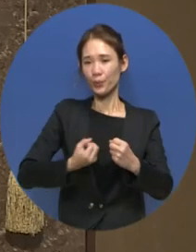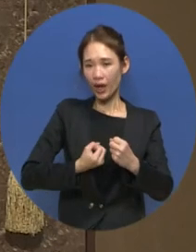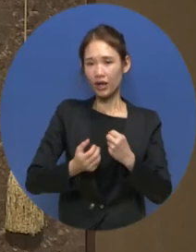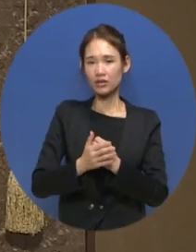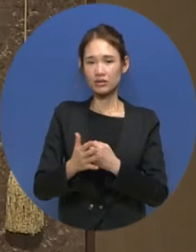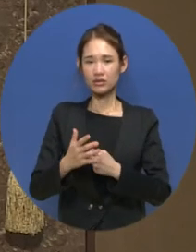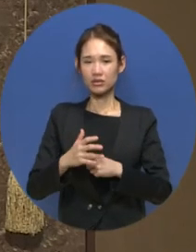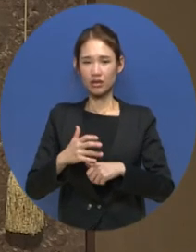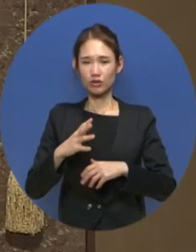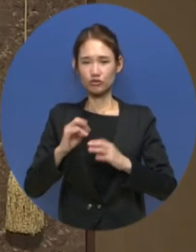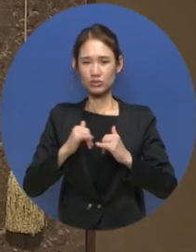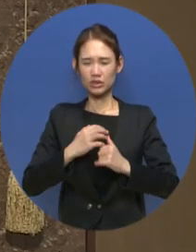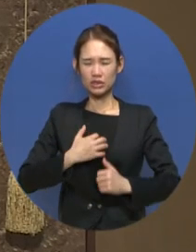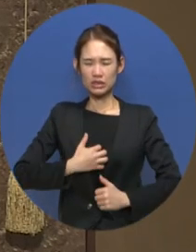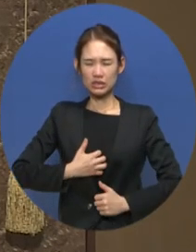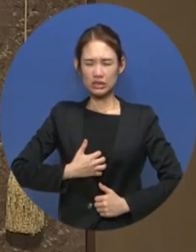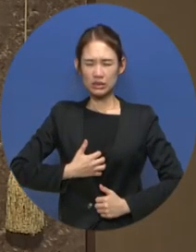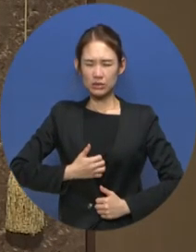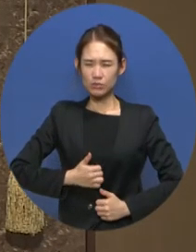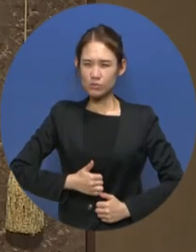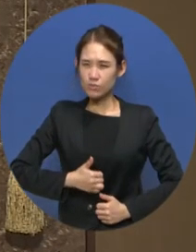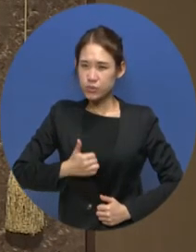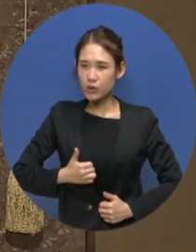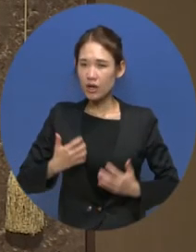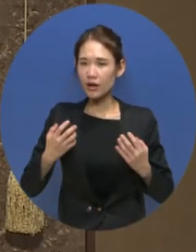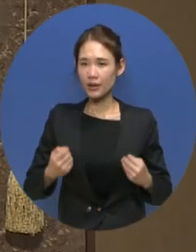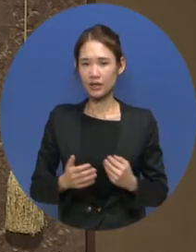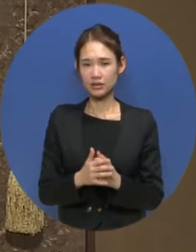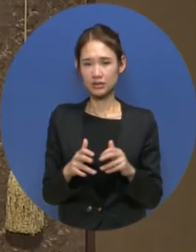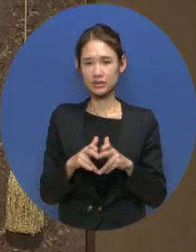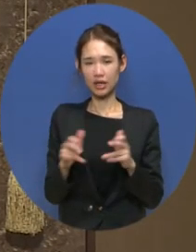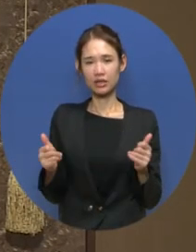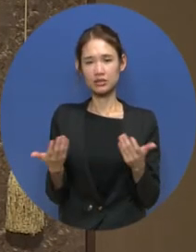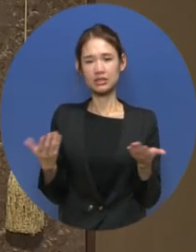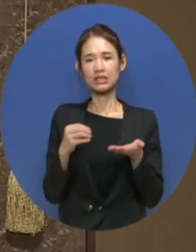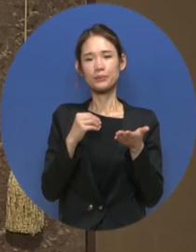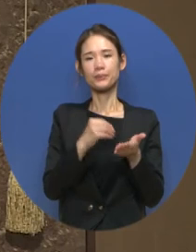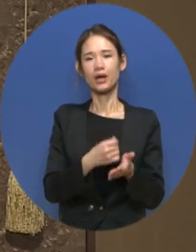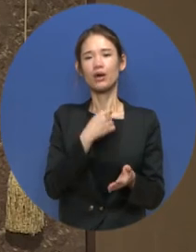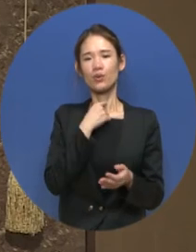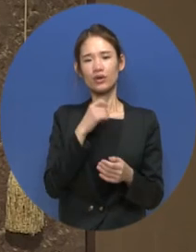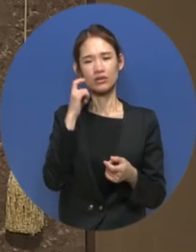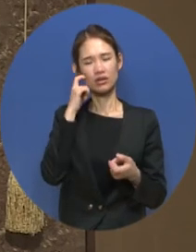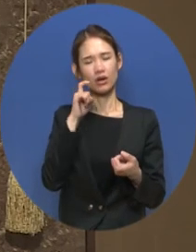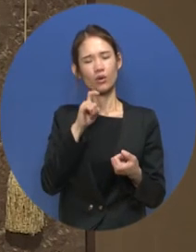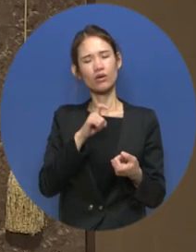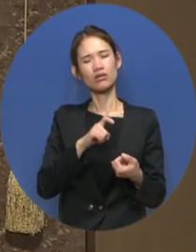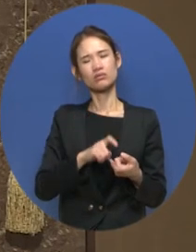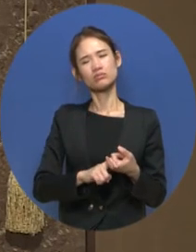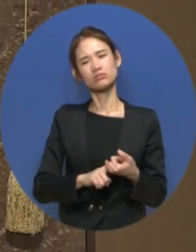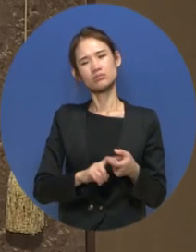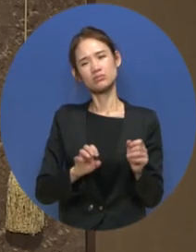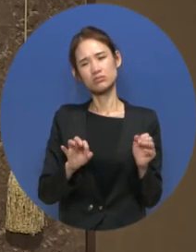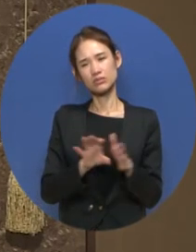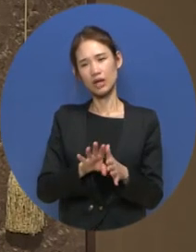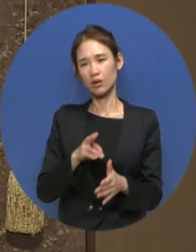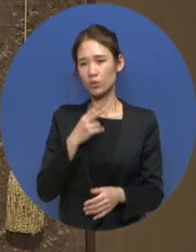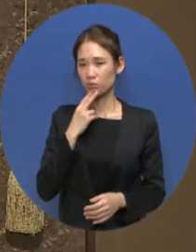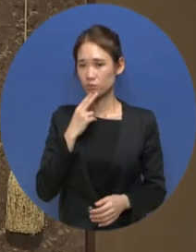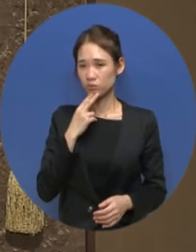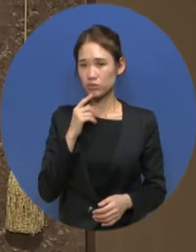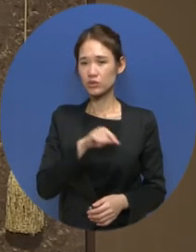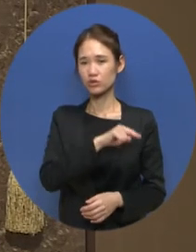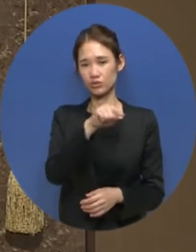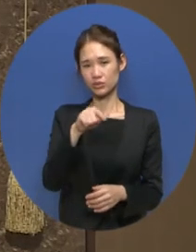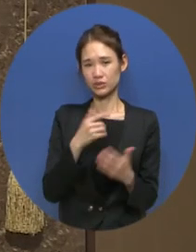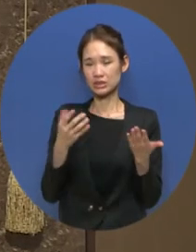많이 분노합니다. 그런데 장애인들이 일을 해야 된다라고 하는 것에서는 거의 좀 관심이 없는데요.